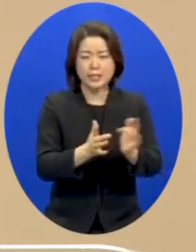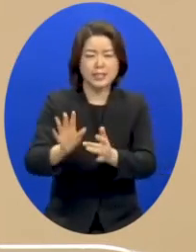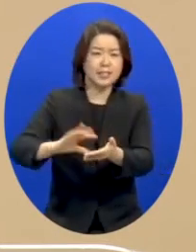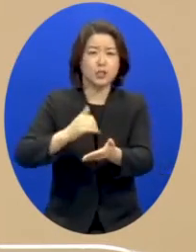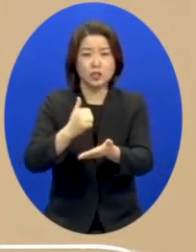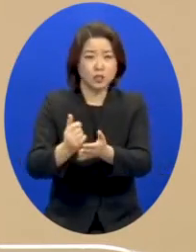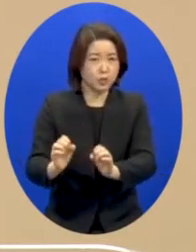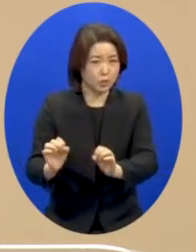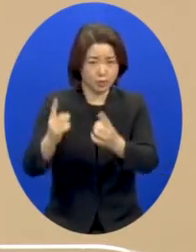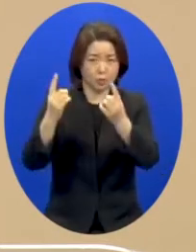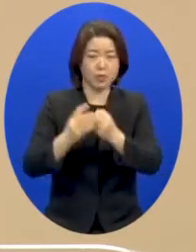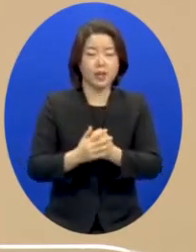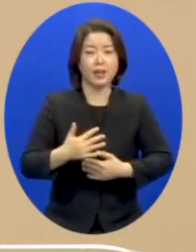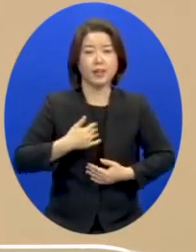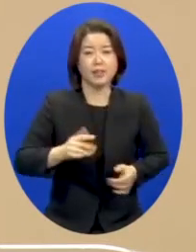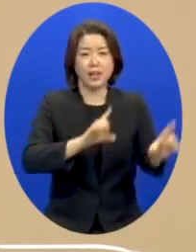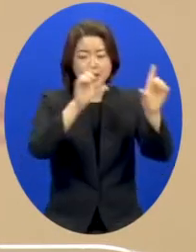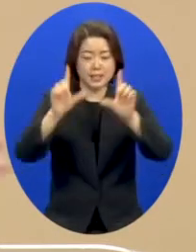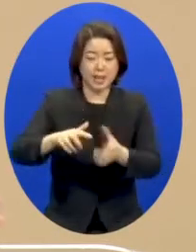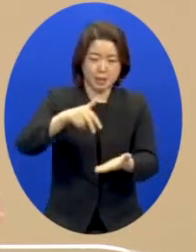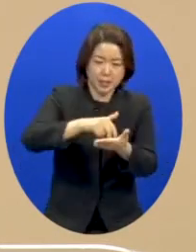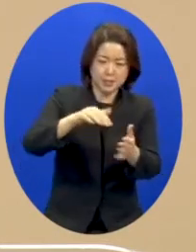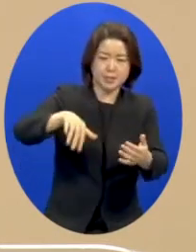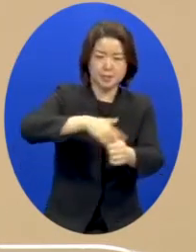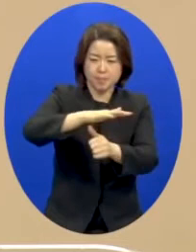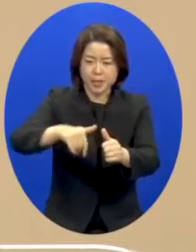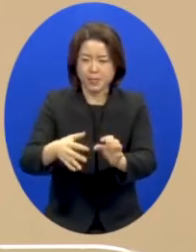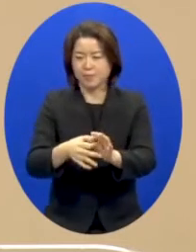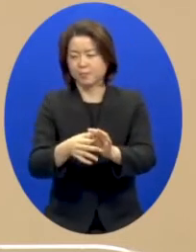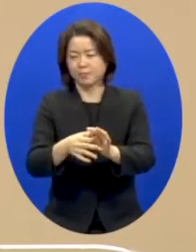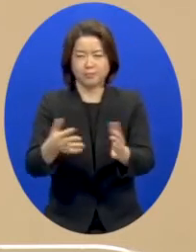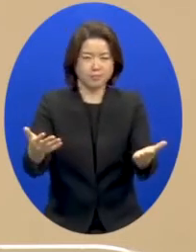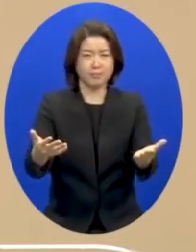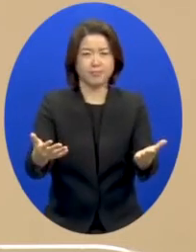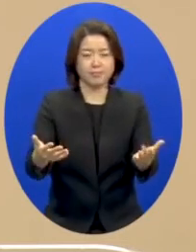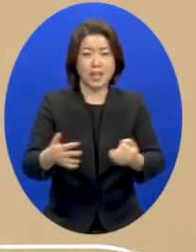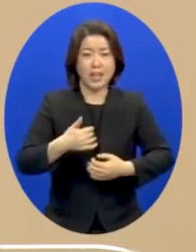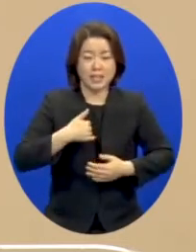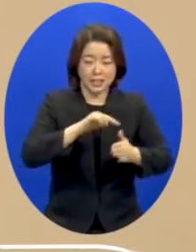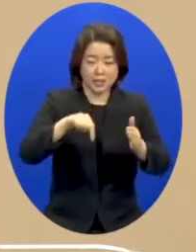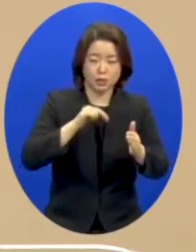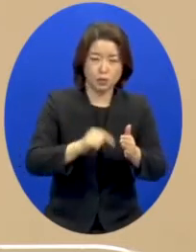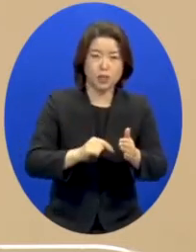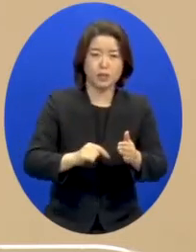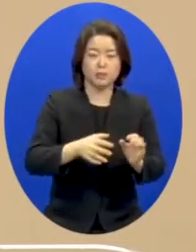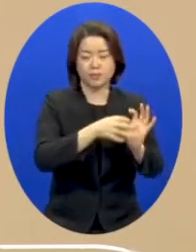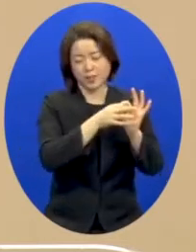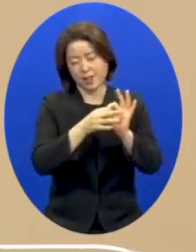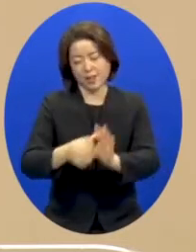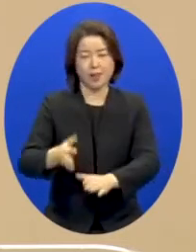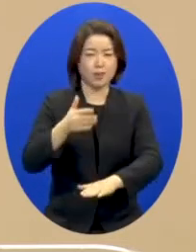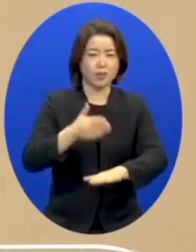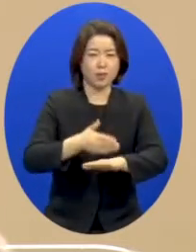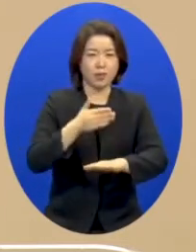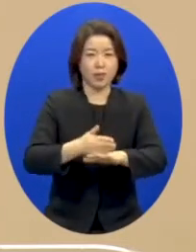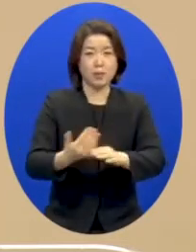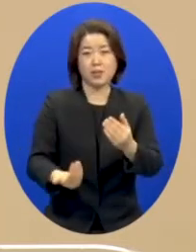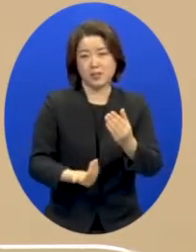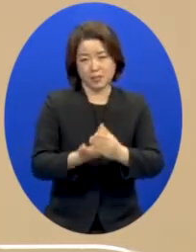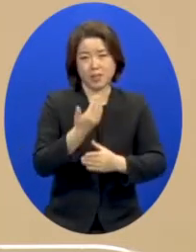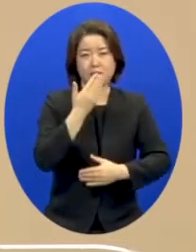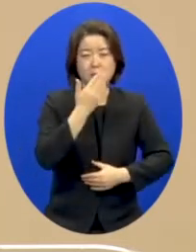때문에 내 삶의 처지와 형편이 어떠하든지 간에 우리 속에는 계속 감사가 일어나게 되는